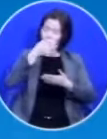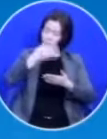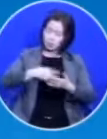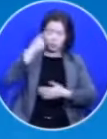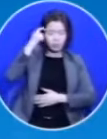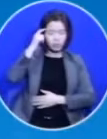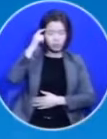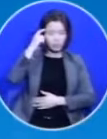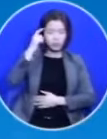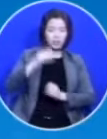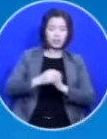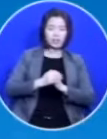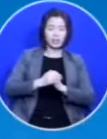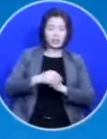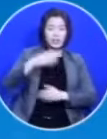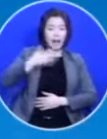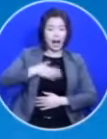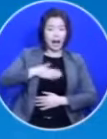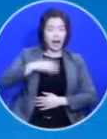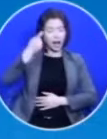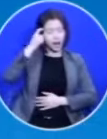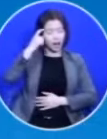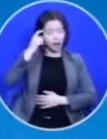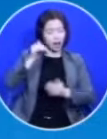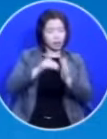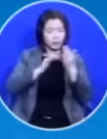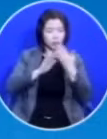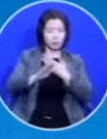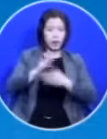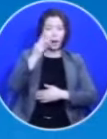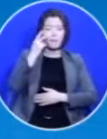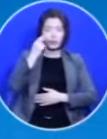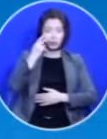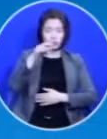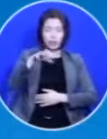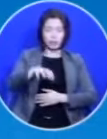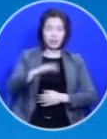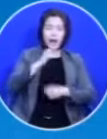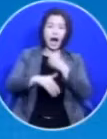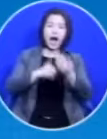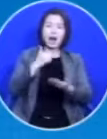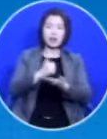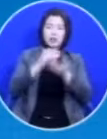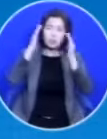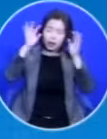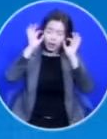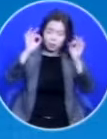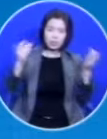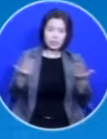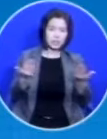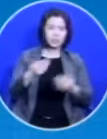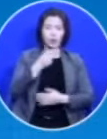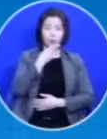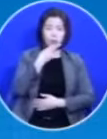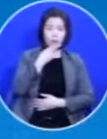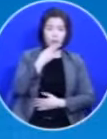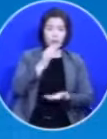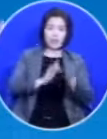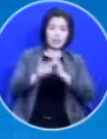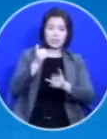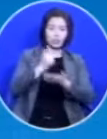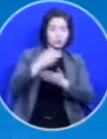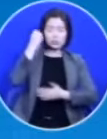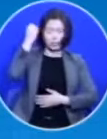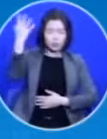힘들지 깨닫고 보니까 미국에서는 하나님을 바라볼 일이 없더라는 거예요 예수님을